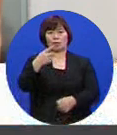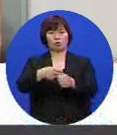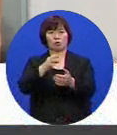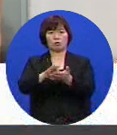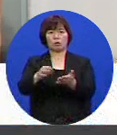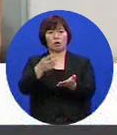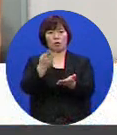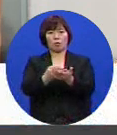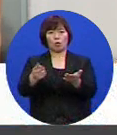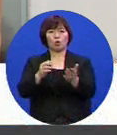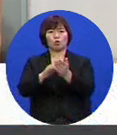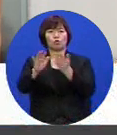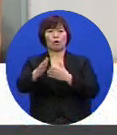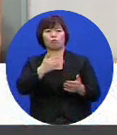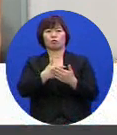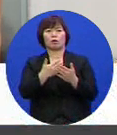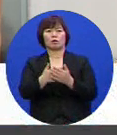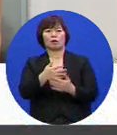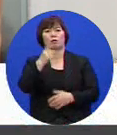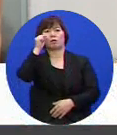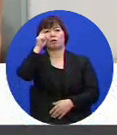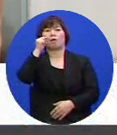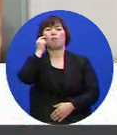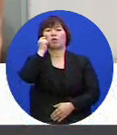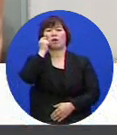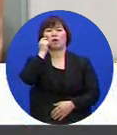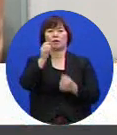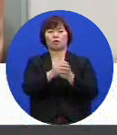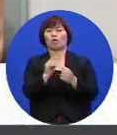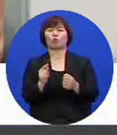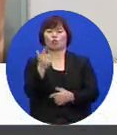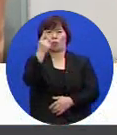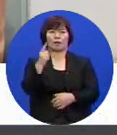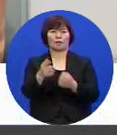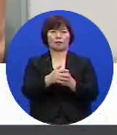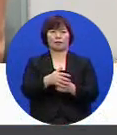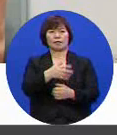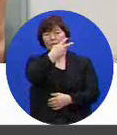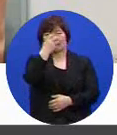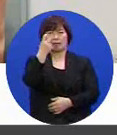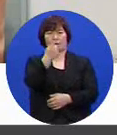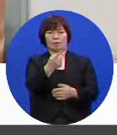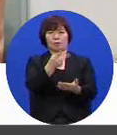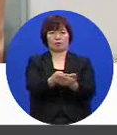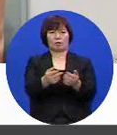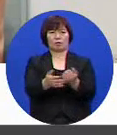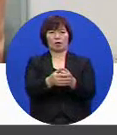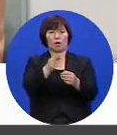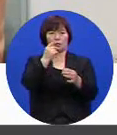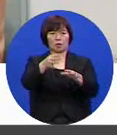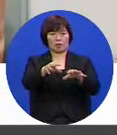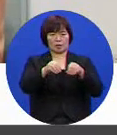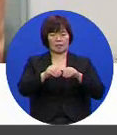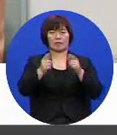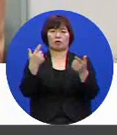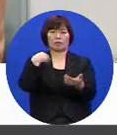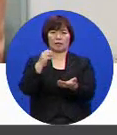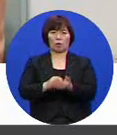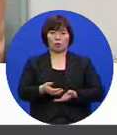번 떨어졌다면서 써서 불안해서 못 자겠더라니까요. 높아가지고 오락. 난 딱 두 번 자고 비닐도 안 까고